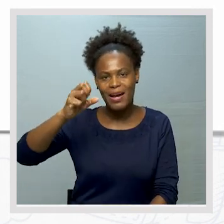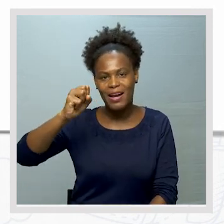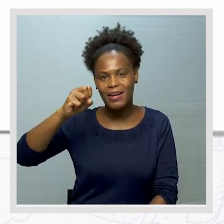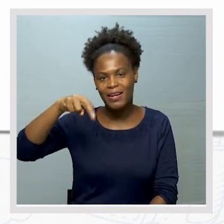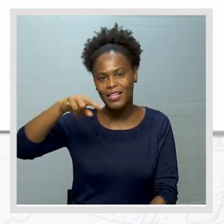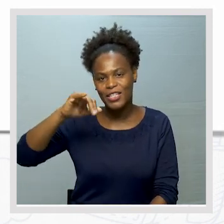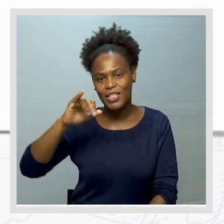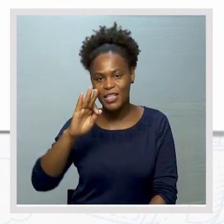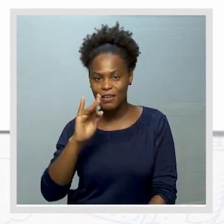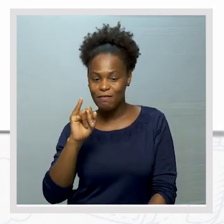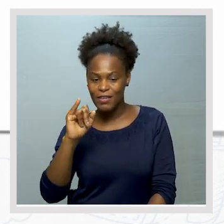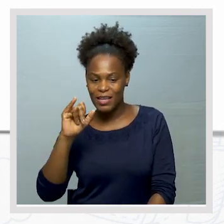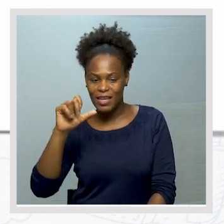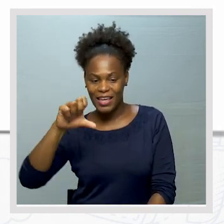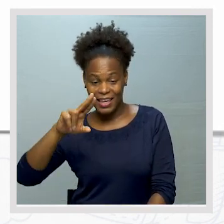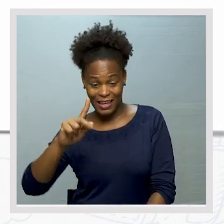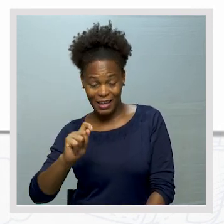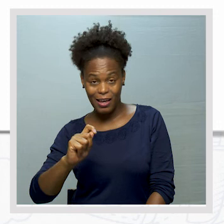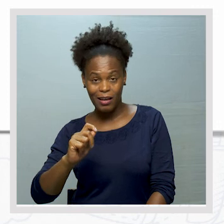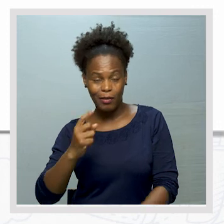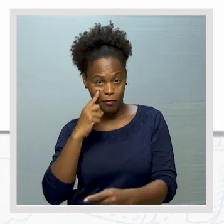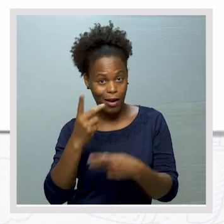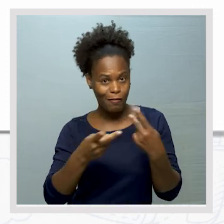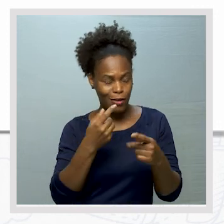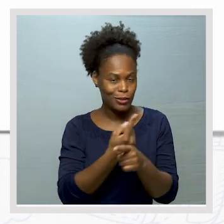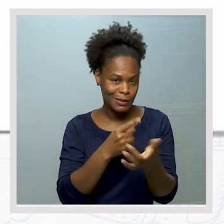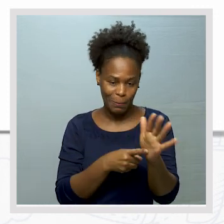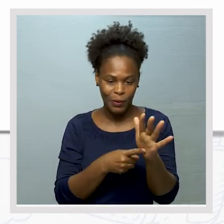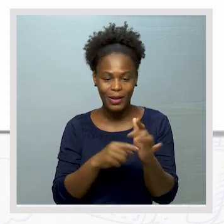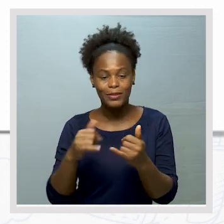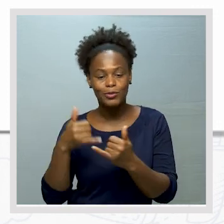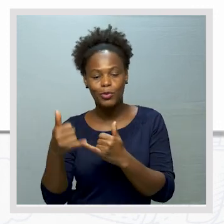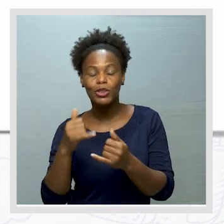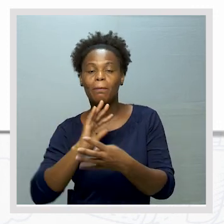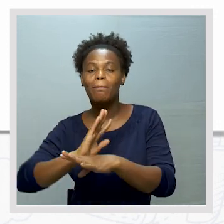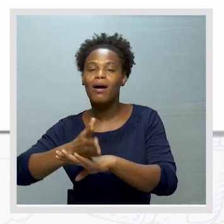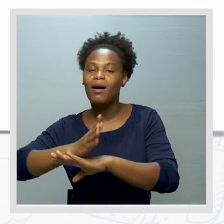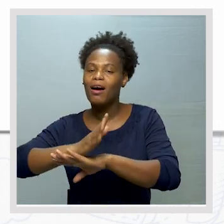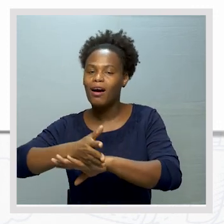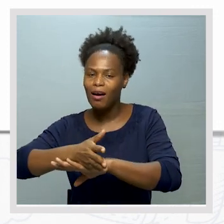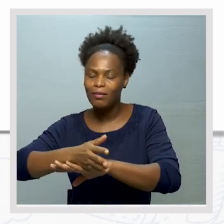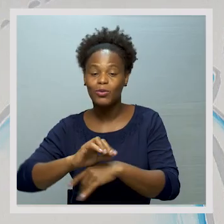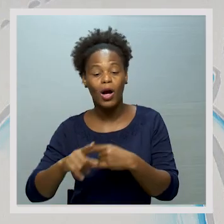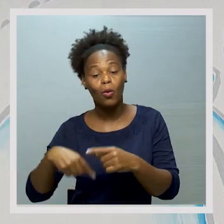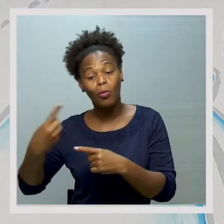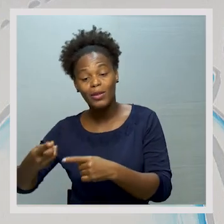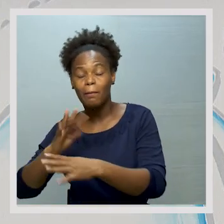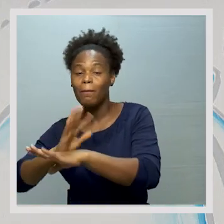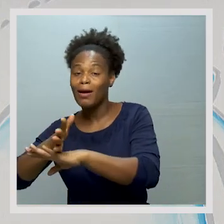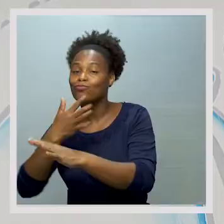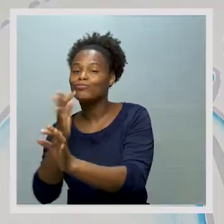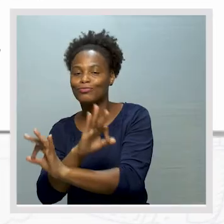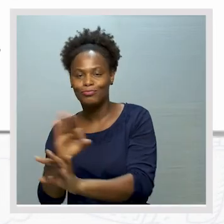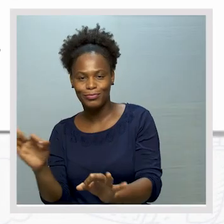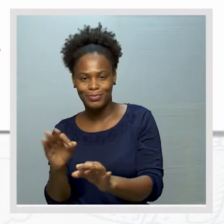un adjectif d'appréciation. Et après, vous avez un bateau magnifique. C'est bon?